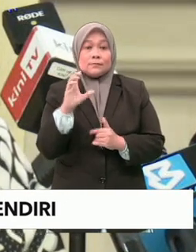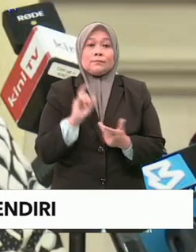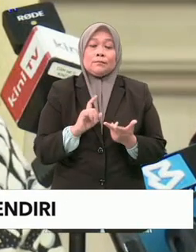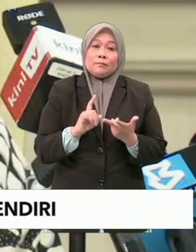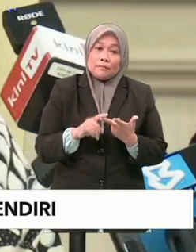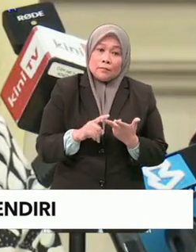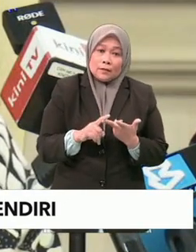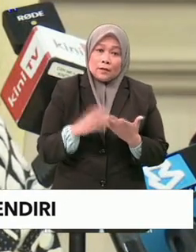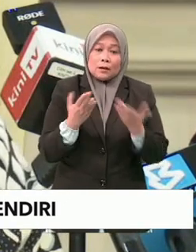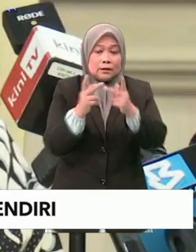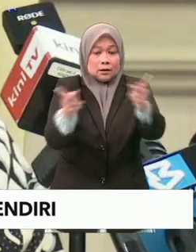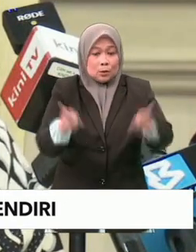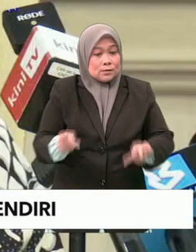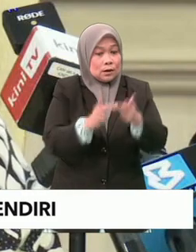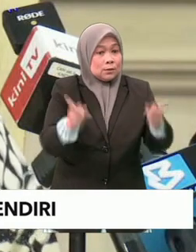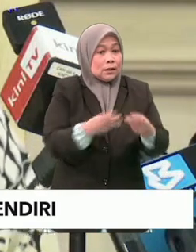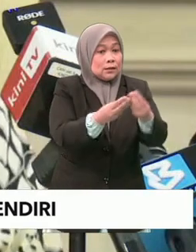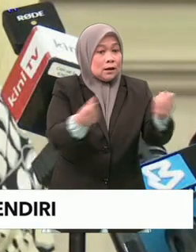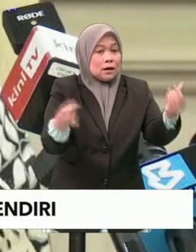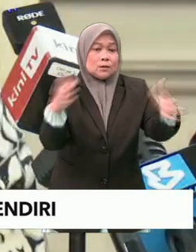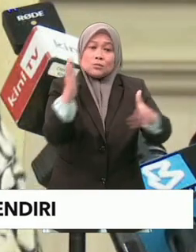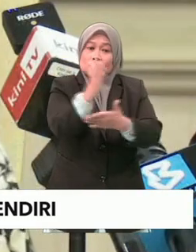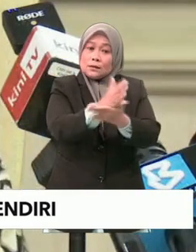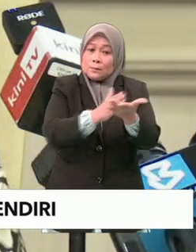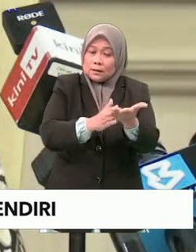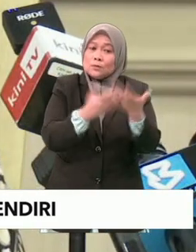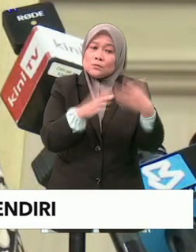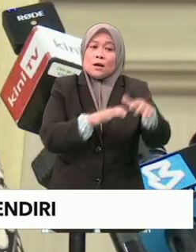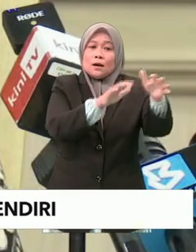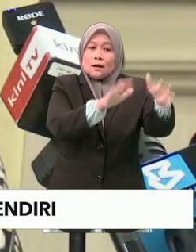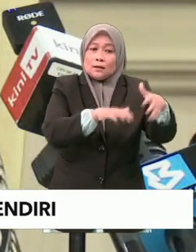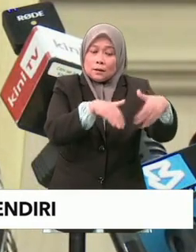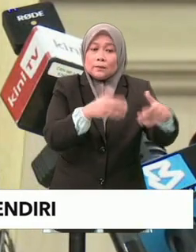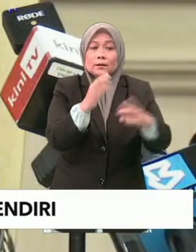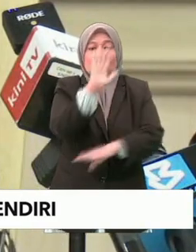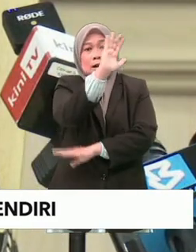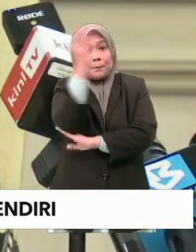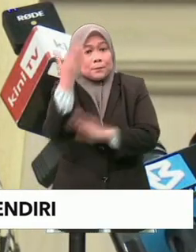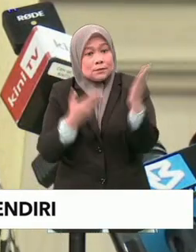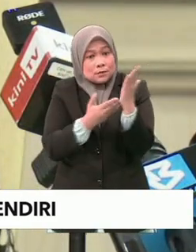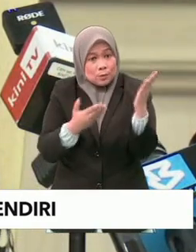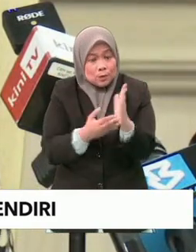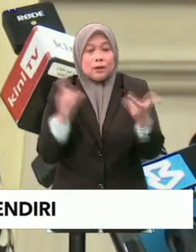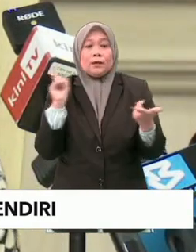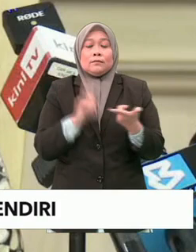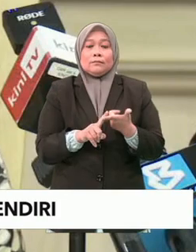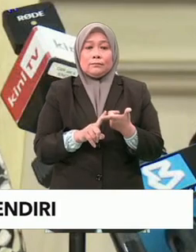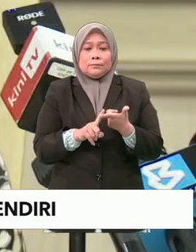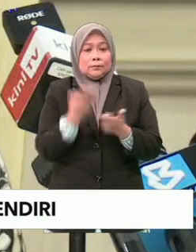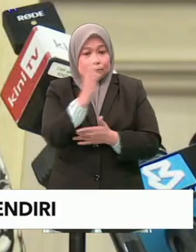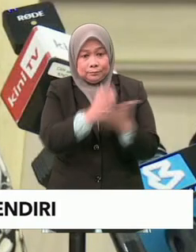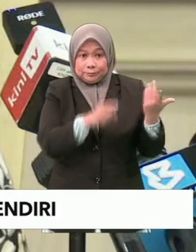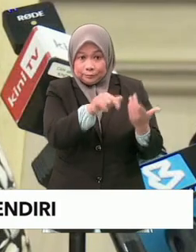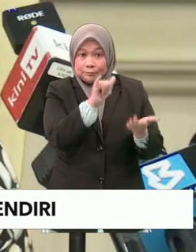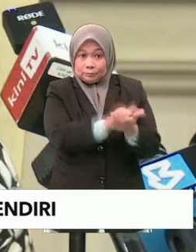Hai adek kawasan kawasan Tanah yang memang sebagai besar kita tanam dengan kelapa sawit Apakah kemungkinan sebagian the pada